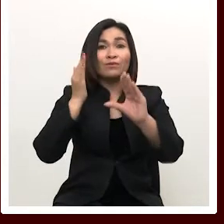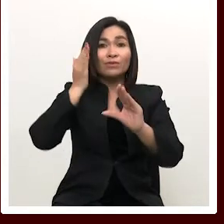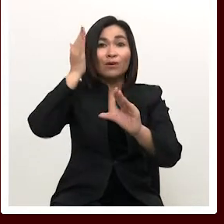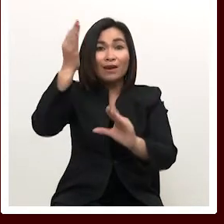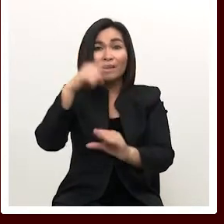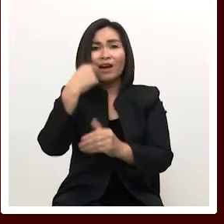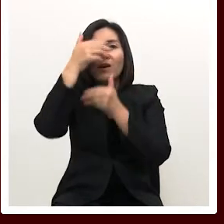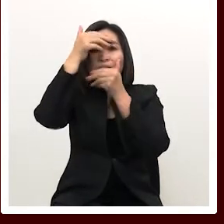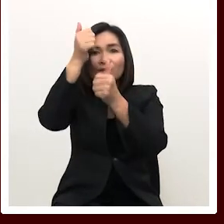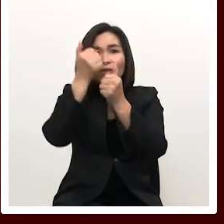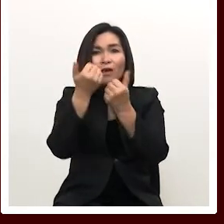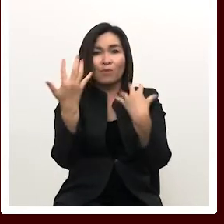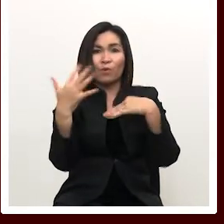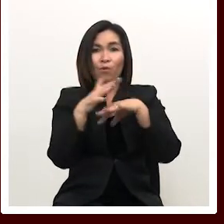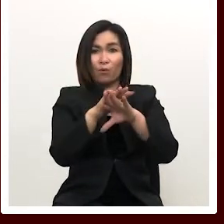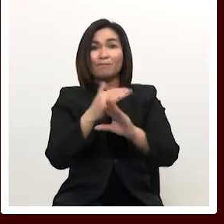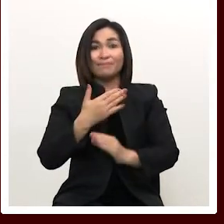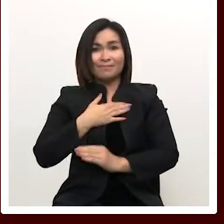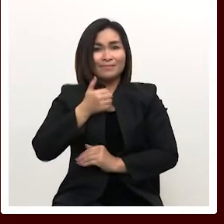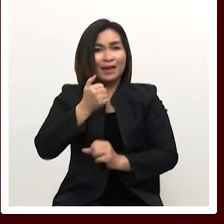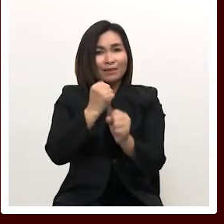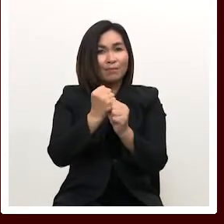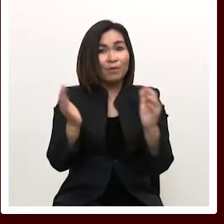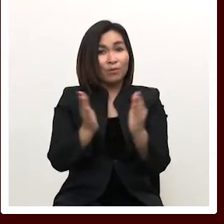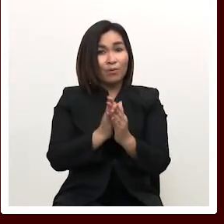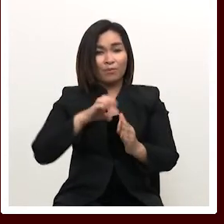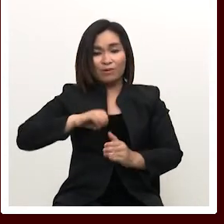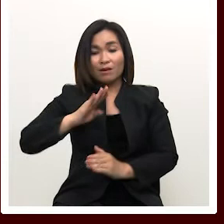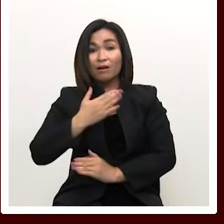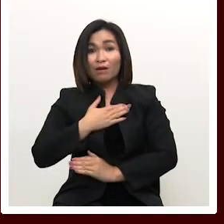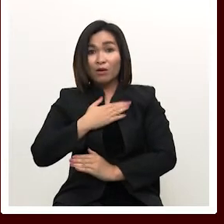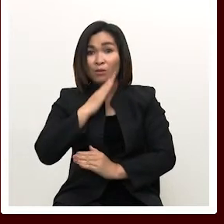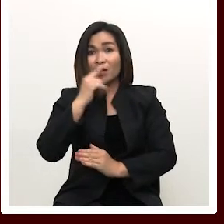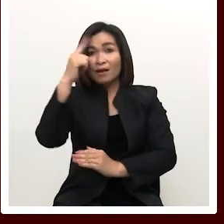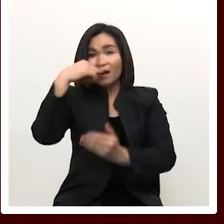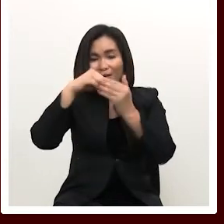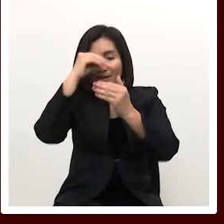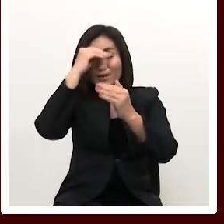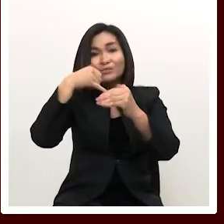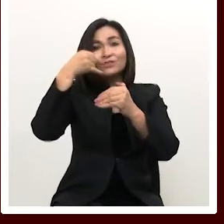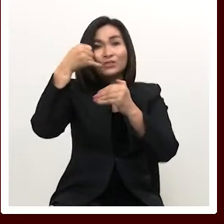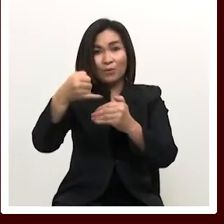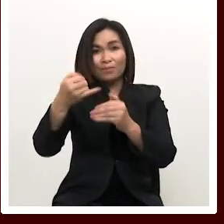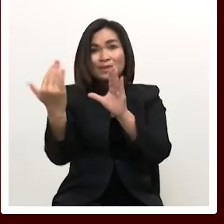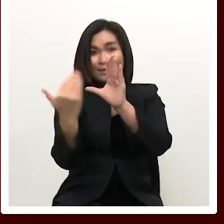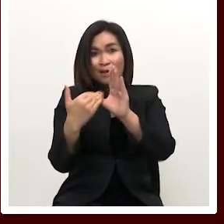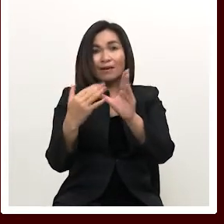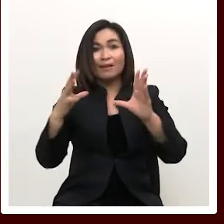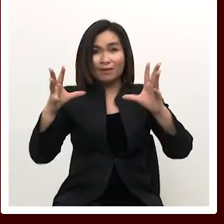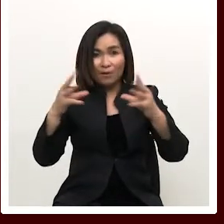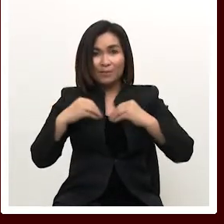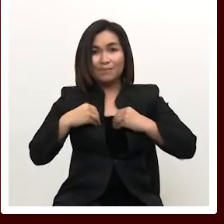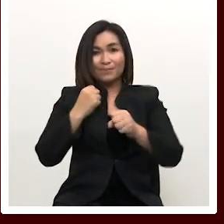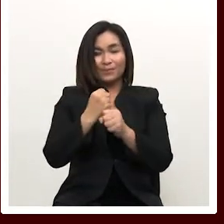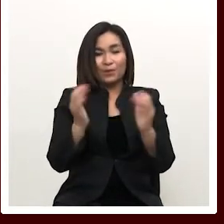ากให้ฝากนักศึกษาในรุ่นต่อไปว่าถ้าสนใจนะฮะมาร่วมกับเรามาทำงานกับบริษัทเราเมื่อจบ